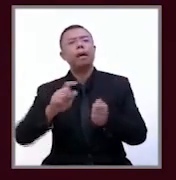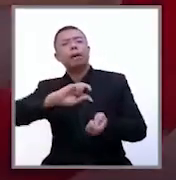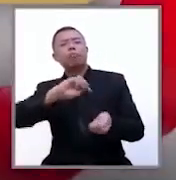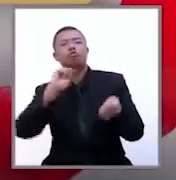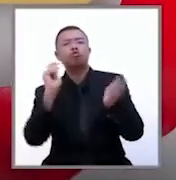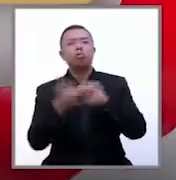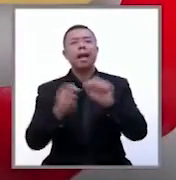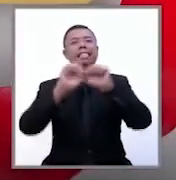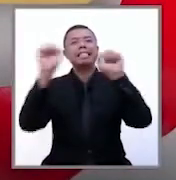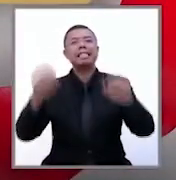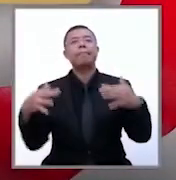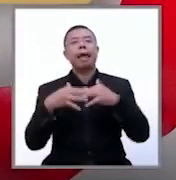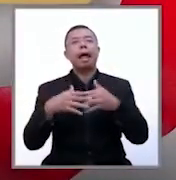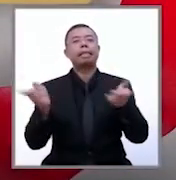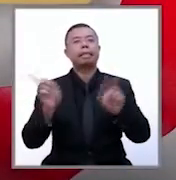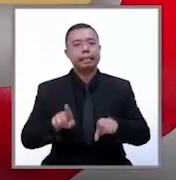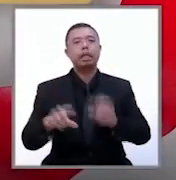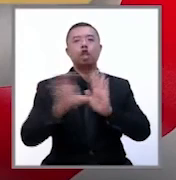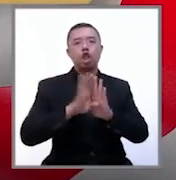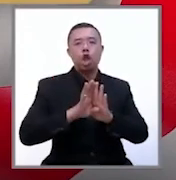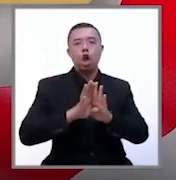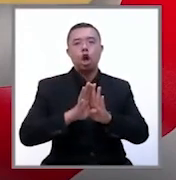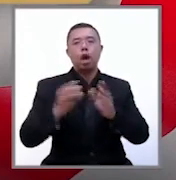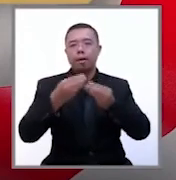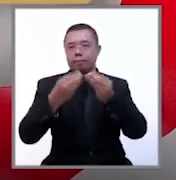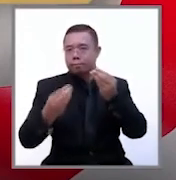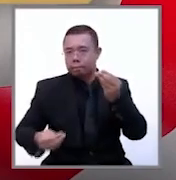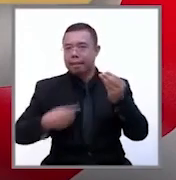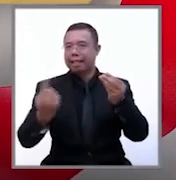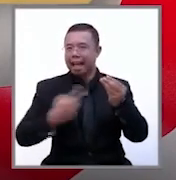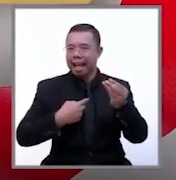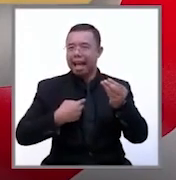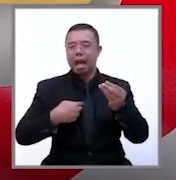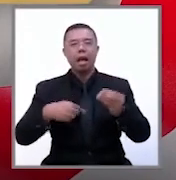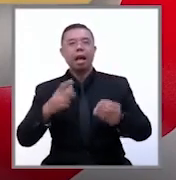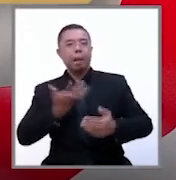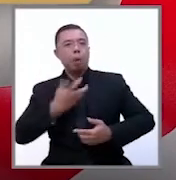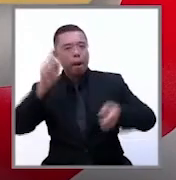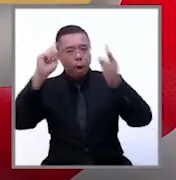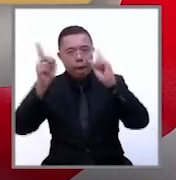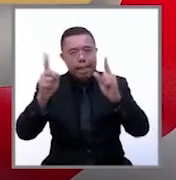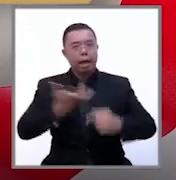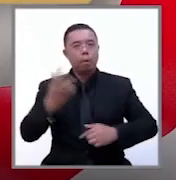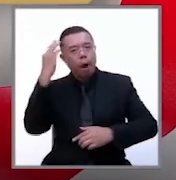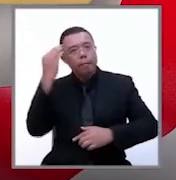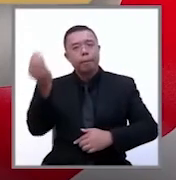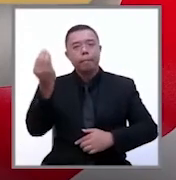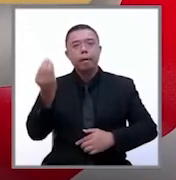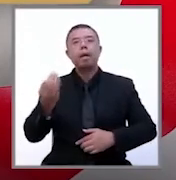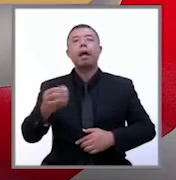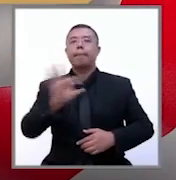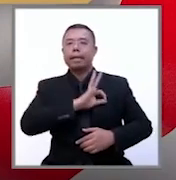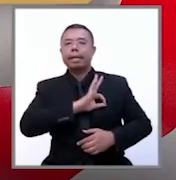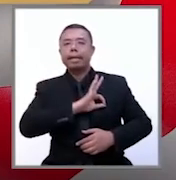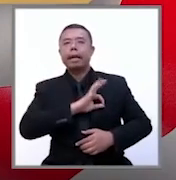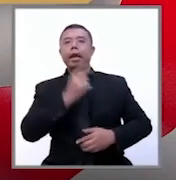agraria salah satunya birokrasi kita kesungguhan politik kita kemauan kepemimpinan di bawah presiden harusnya